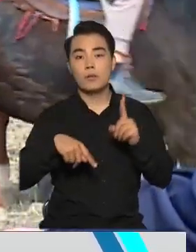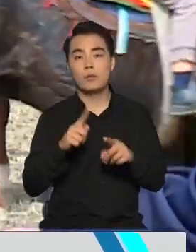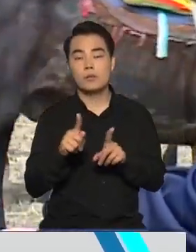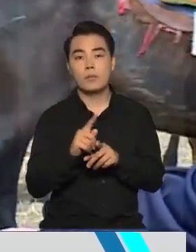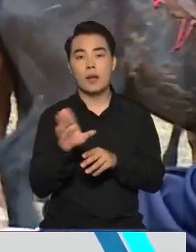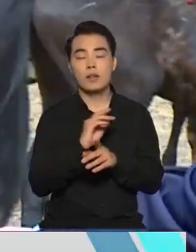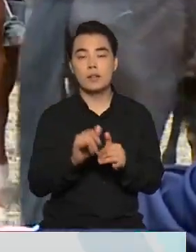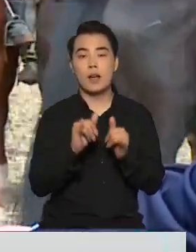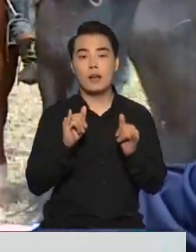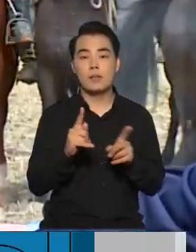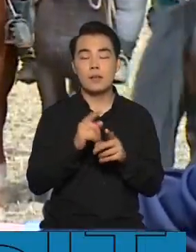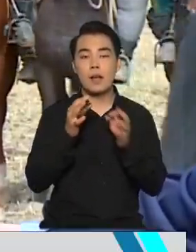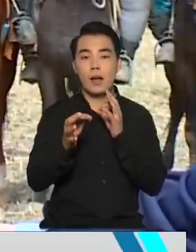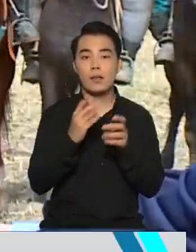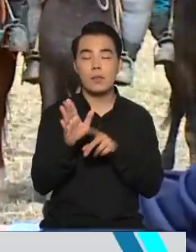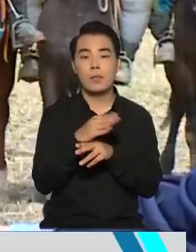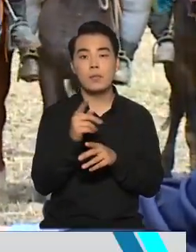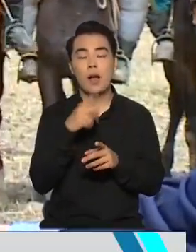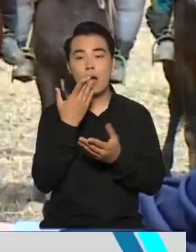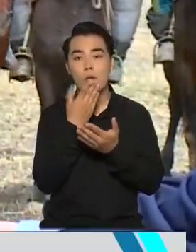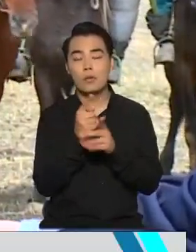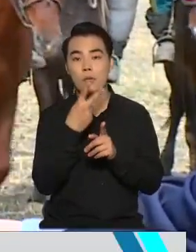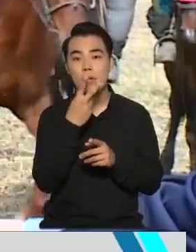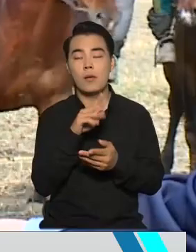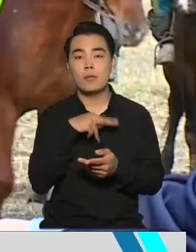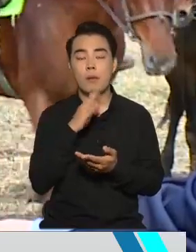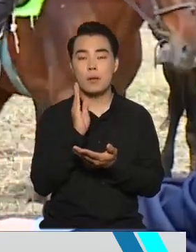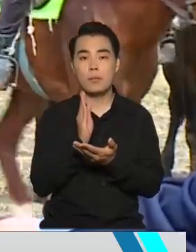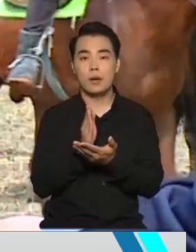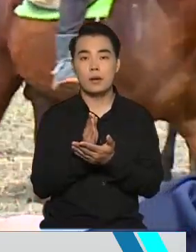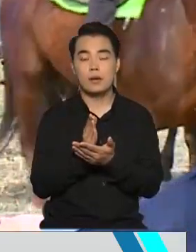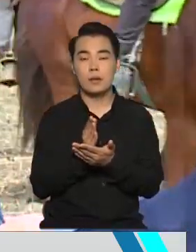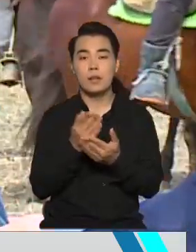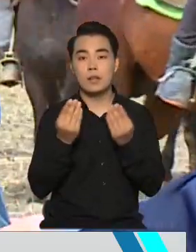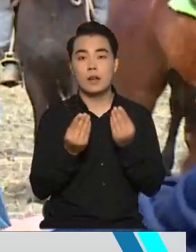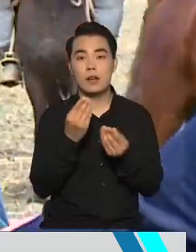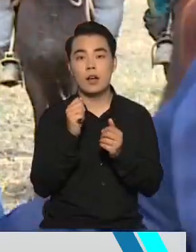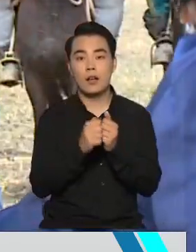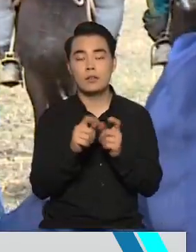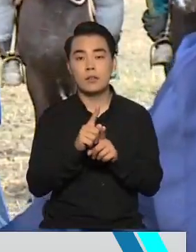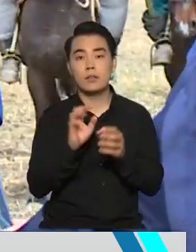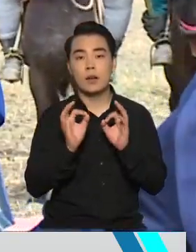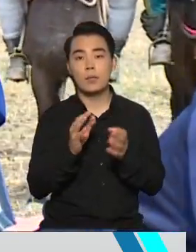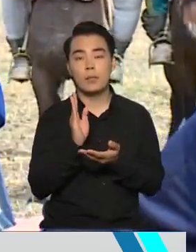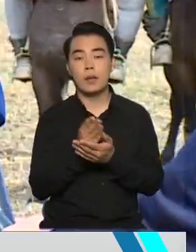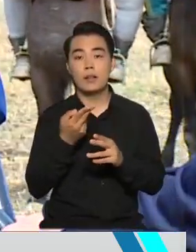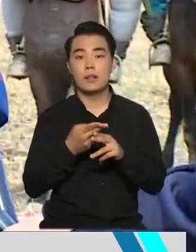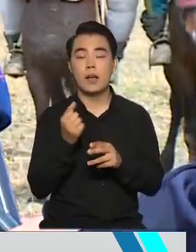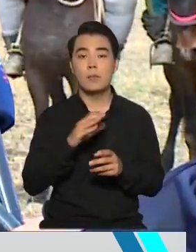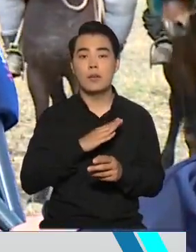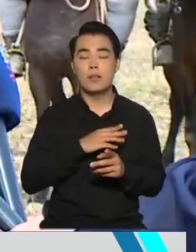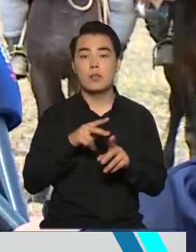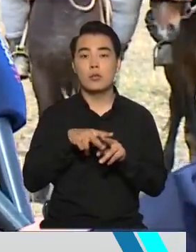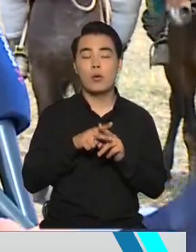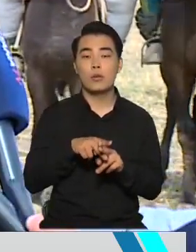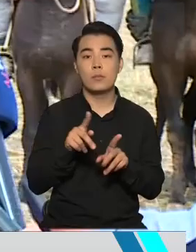бәрін бағын айтып, мынаны суыт, мынаны келтіріңдер, мынаны теріні үгітіп дайындап. Бәрі енді аттың қырсығын